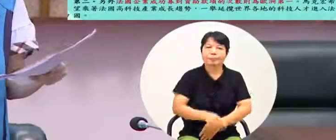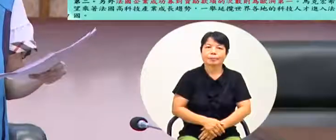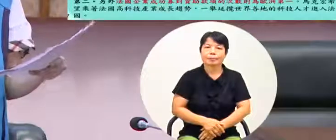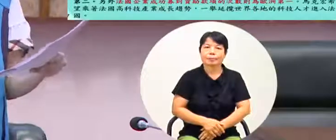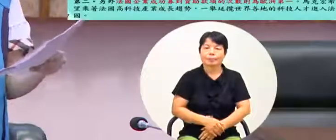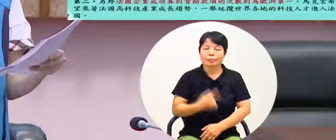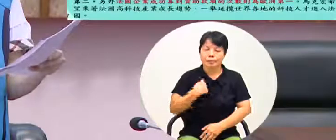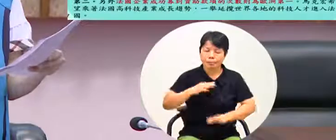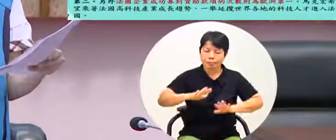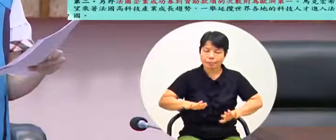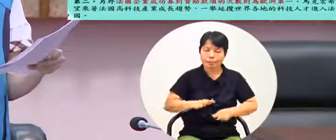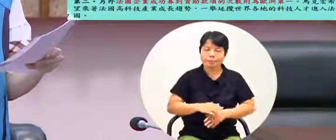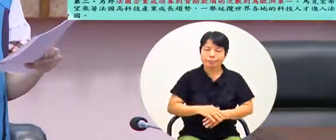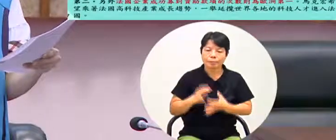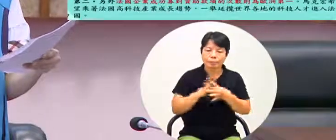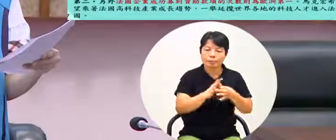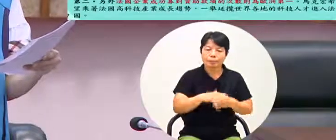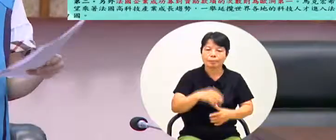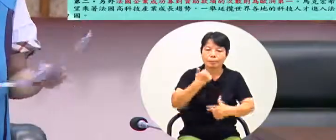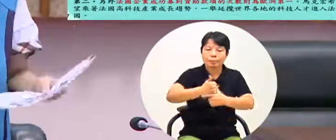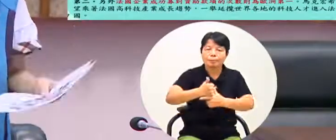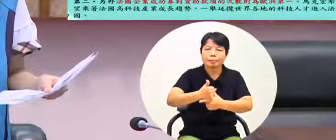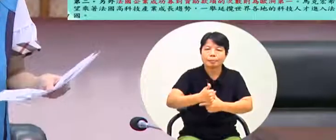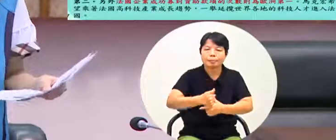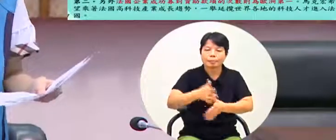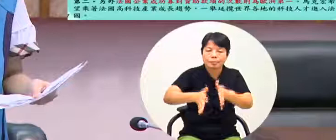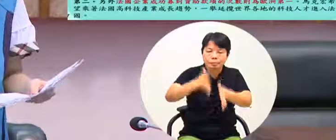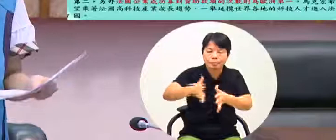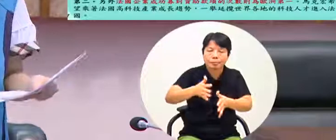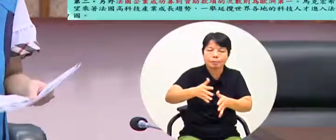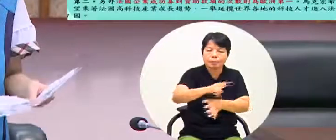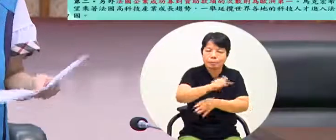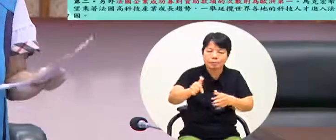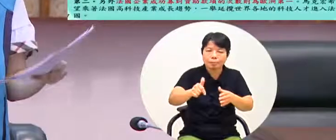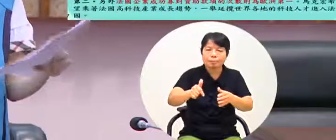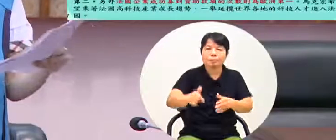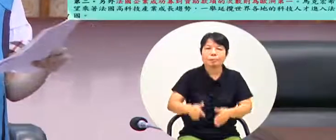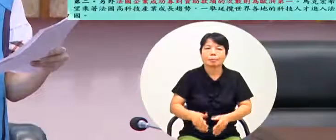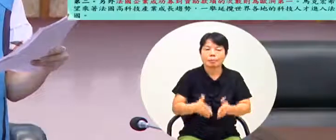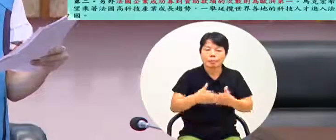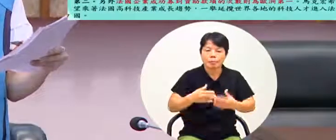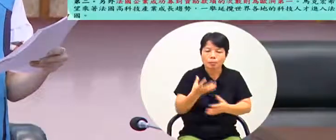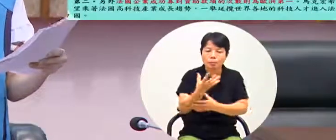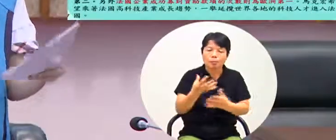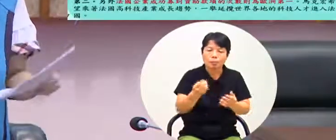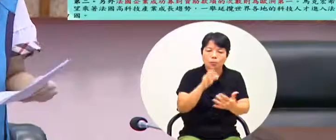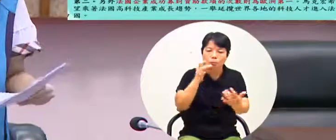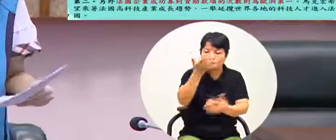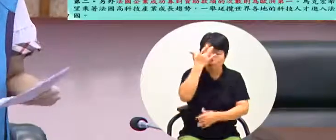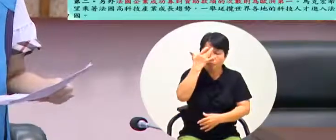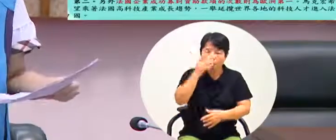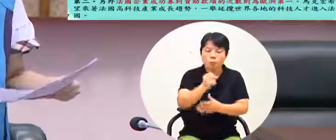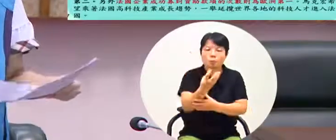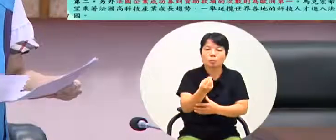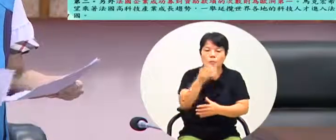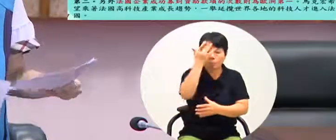筑物的那个无障碍空间的问题。那高雄市向来都是友善城市，那去年那